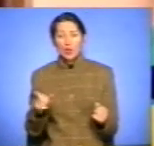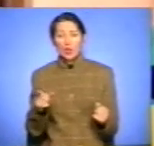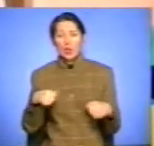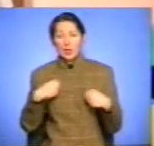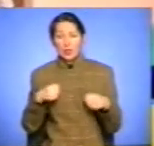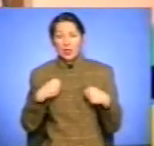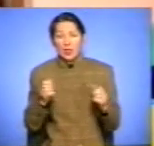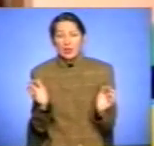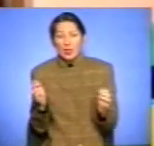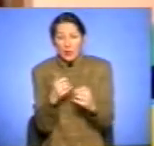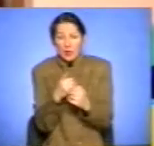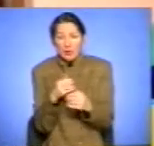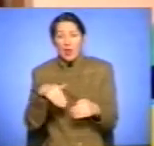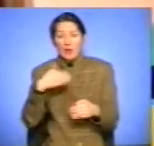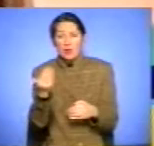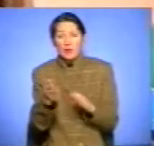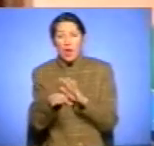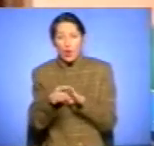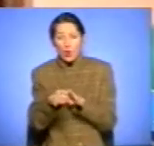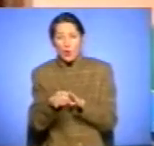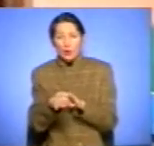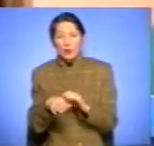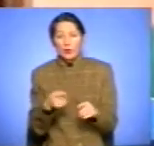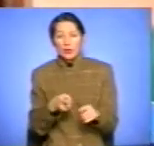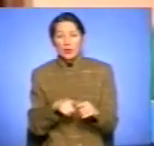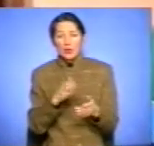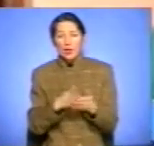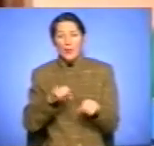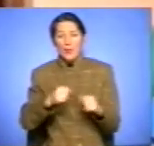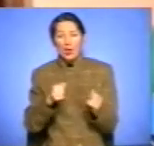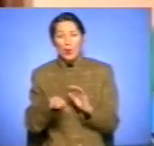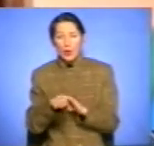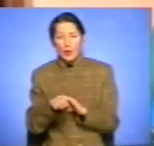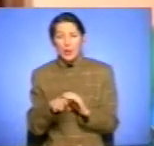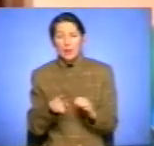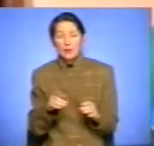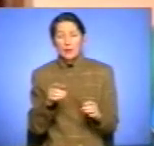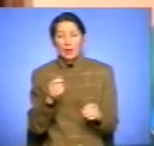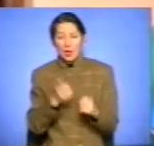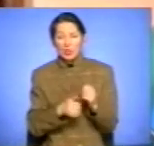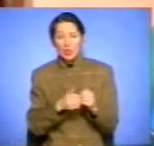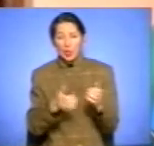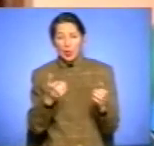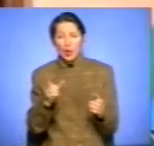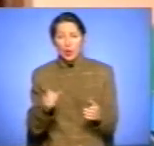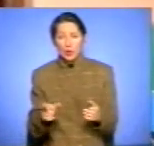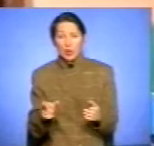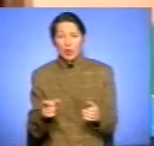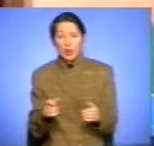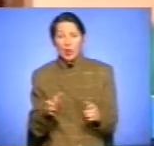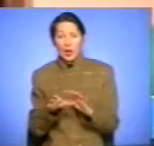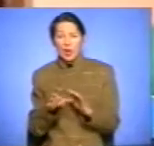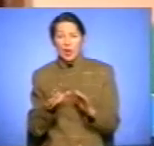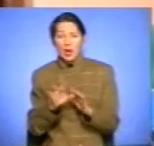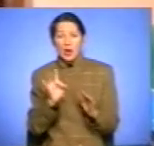кінцівку руку от при ожеледиці це є перелом передпліччя досить часто отримують люди тому що вона людина рефлекторно виставляє руку